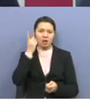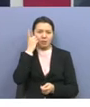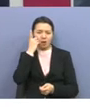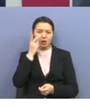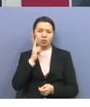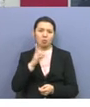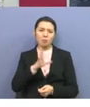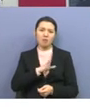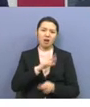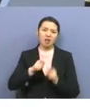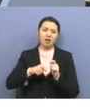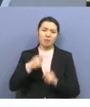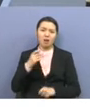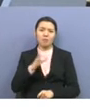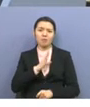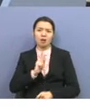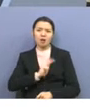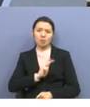бірде жүреді.